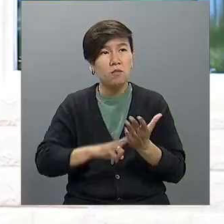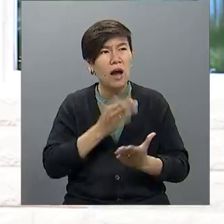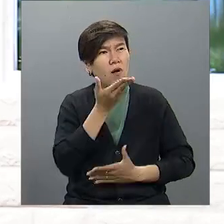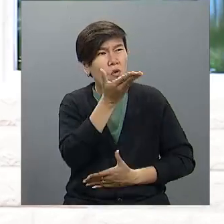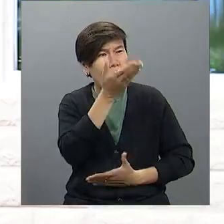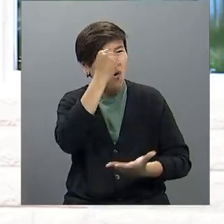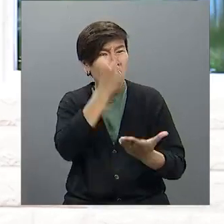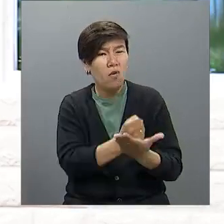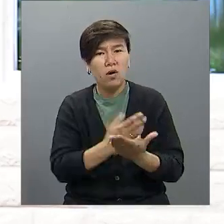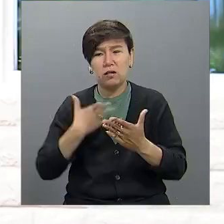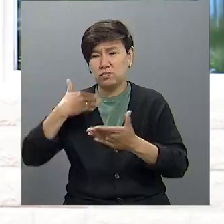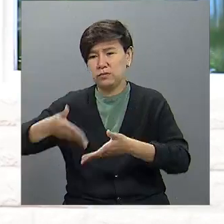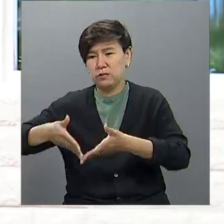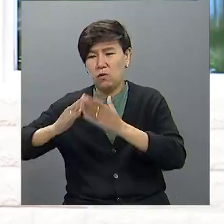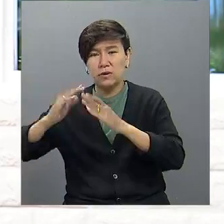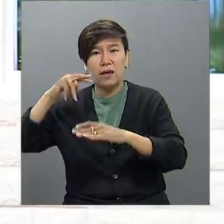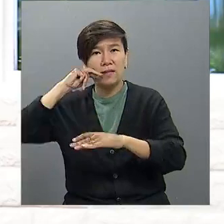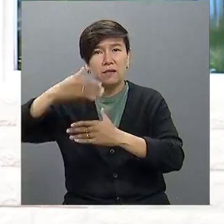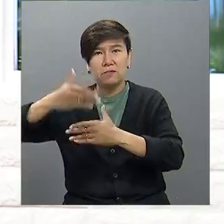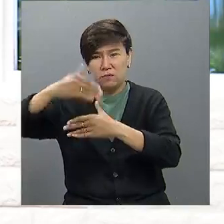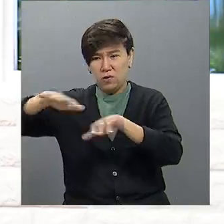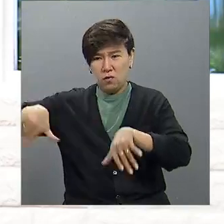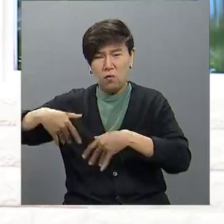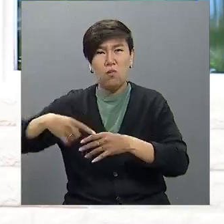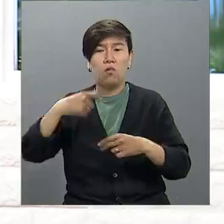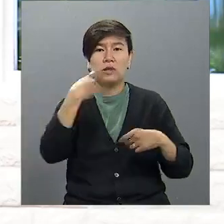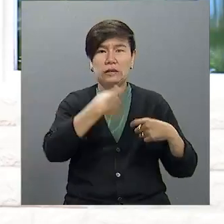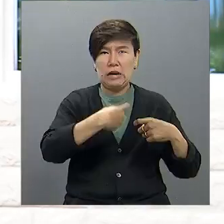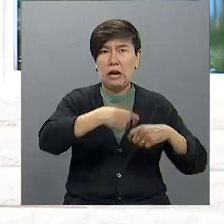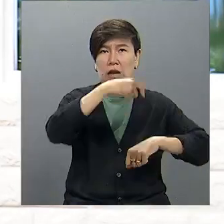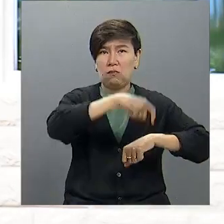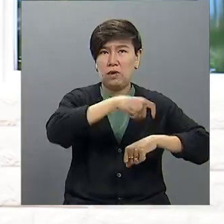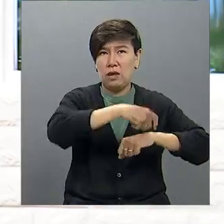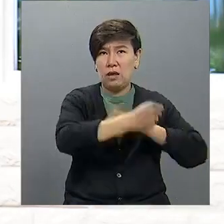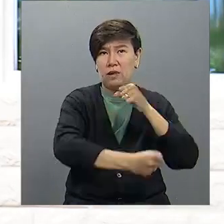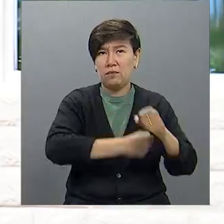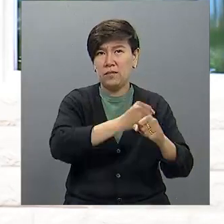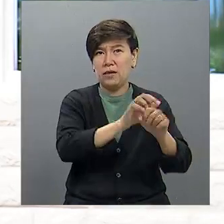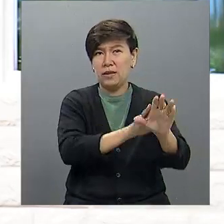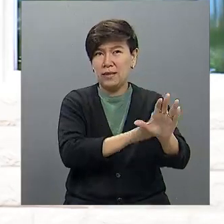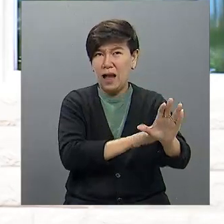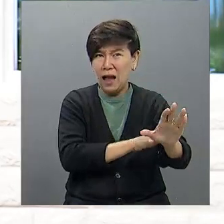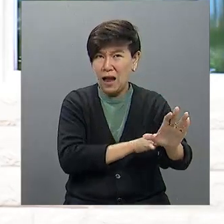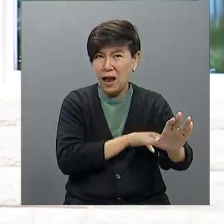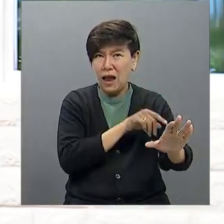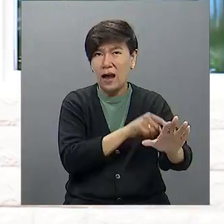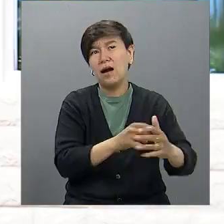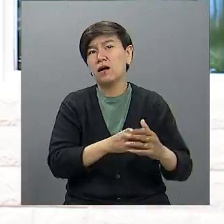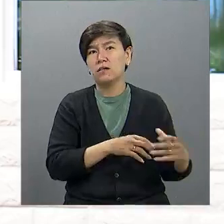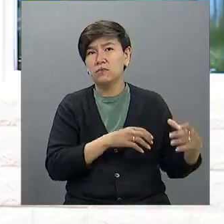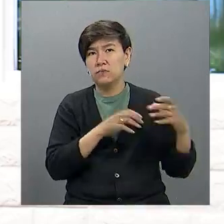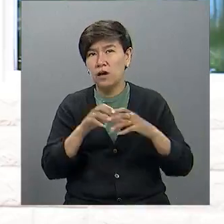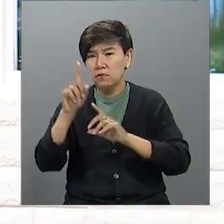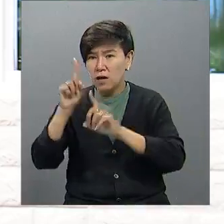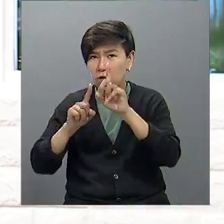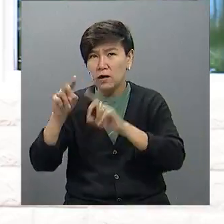ำอ่างเก็บน้ำนี่มันก็ไม่ใช่เรื่องง่ายนะมันก็ต้องใช้เวลาเป็น10ปีเหมือนกันกว่าจะขออนุญาตกว่าจะเข้าไปตรวจสอบพื้นที่แล้วก็ดูแหล่งเหมา